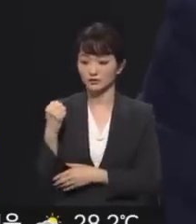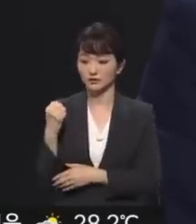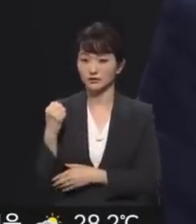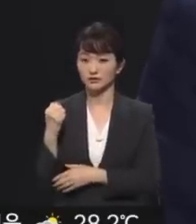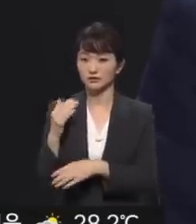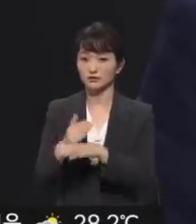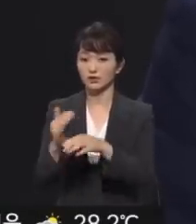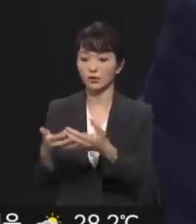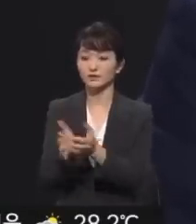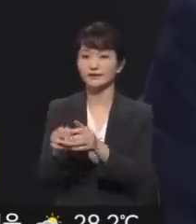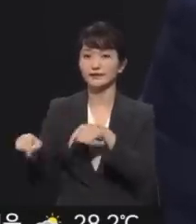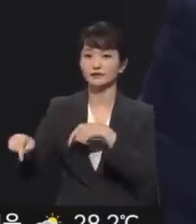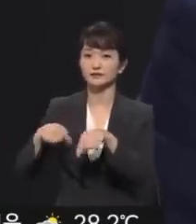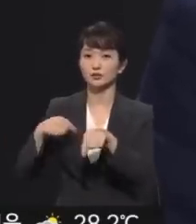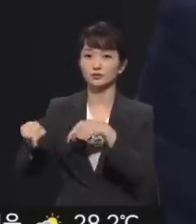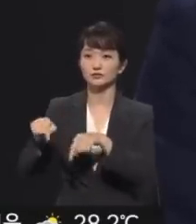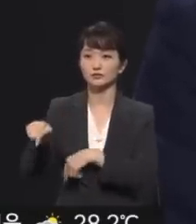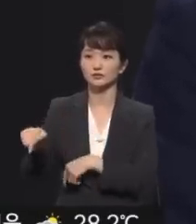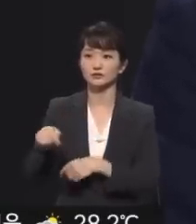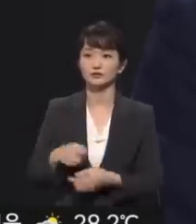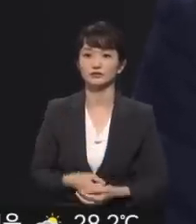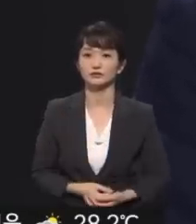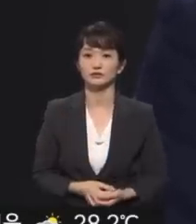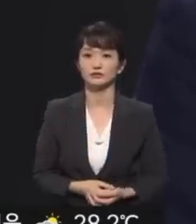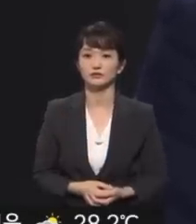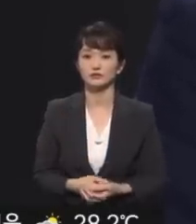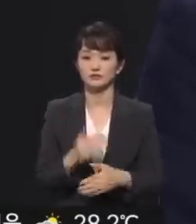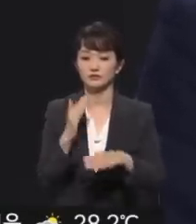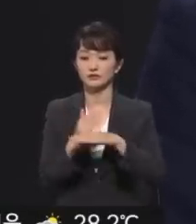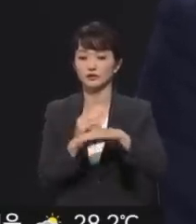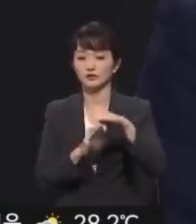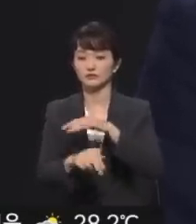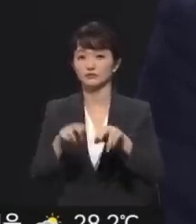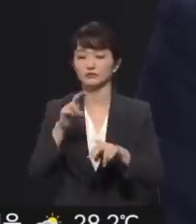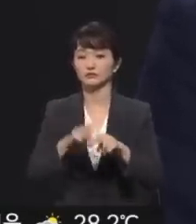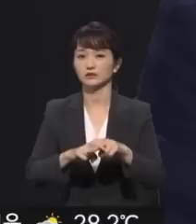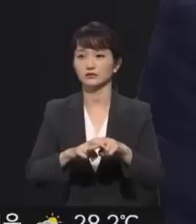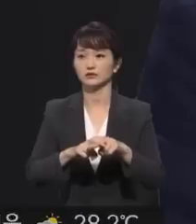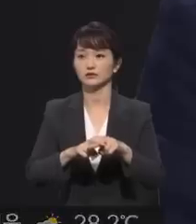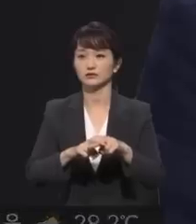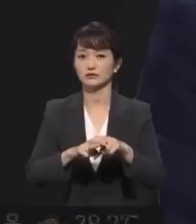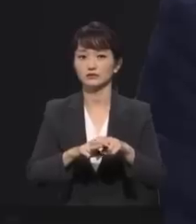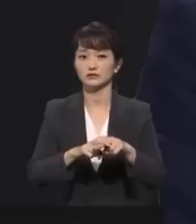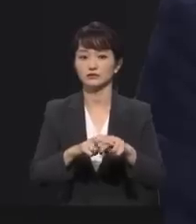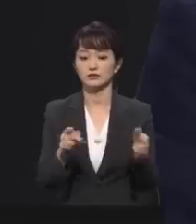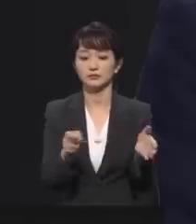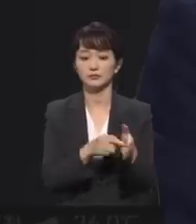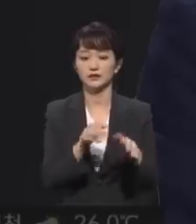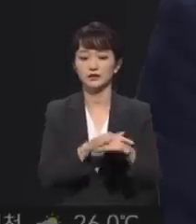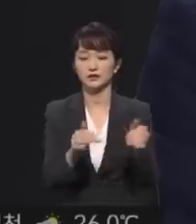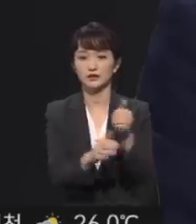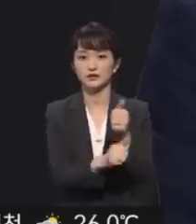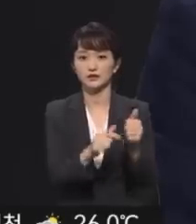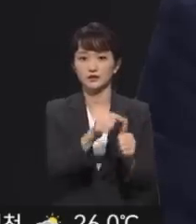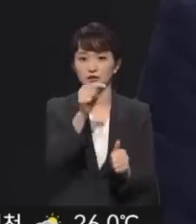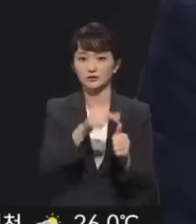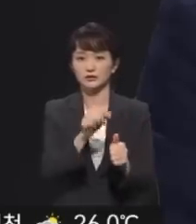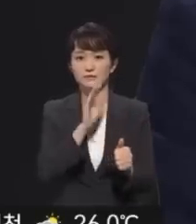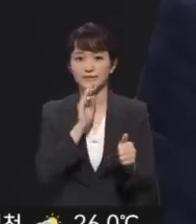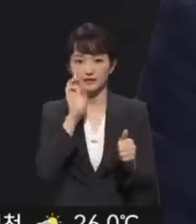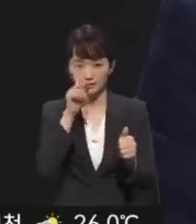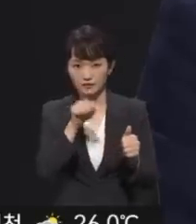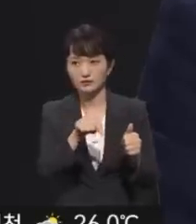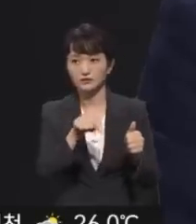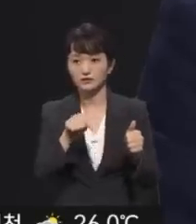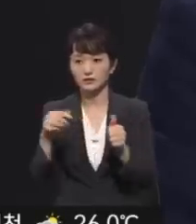대한민국 직분 여당이 이게 당 대표직 이 야당 대표와 bda 의 선출 자체가 부당한 2부 당하지 않을 거 같고